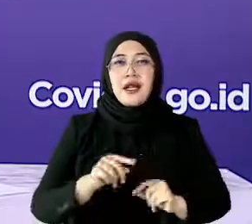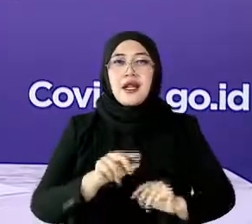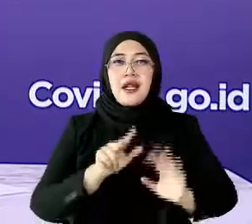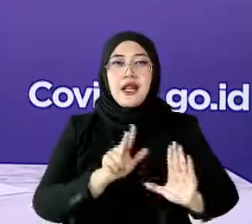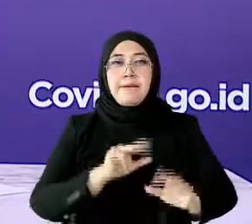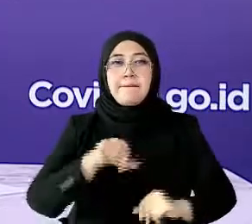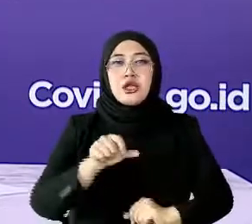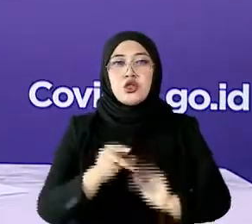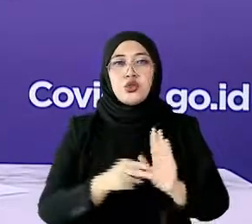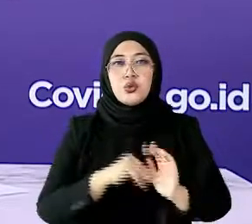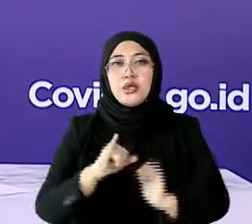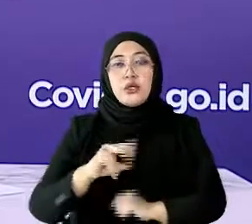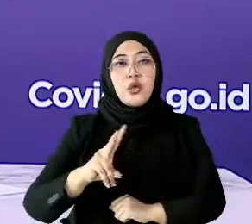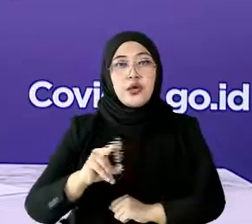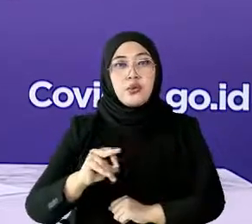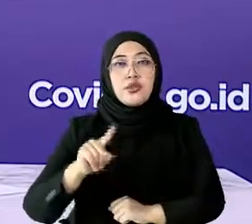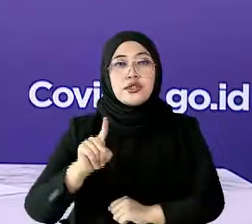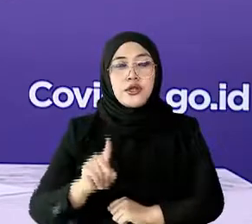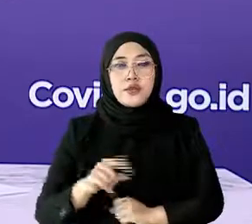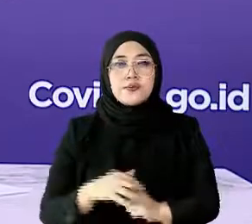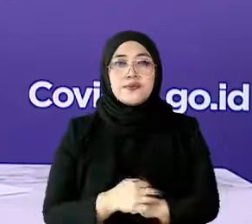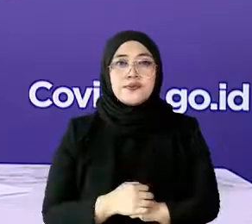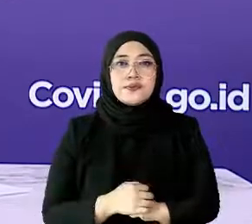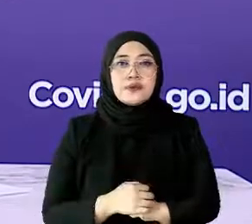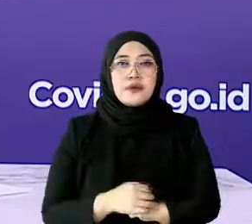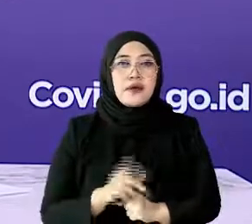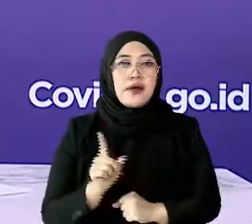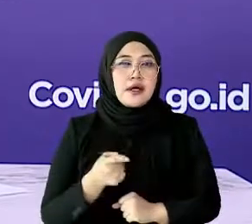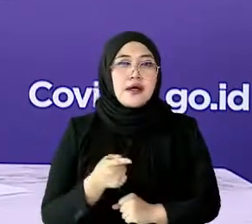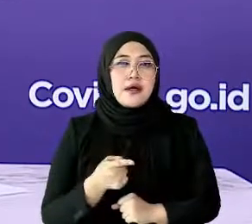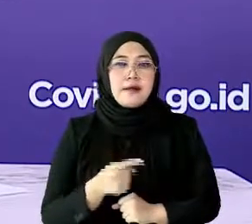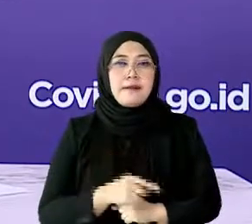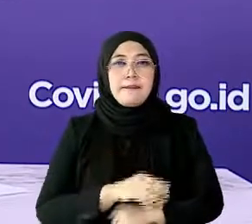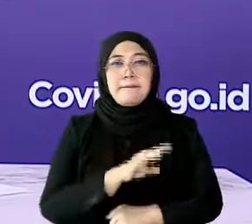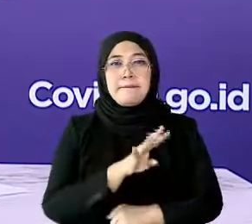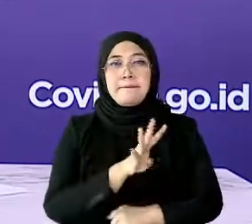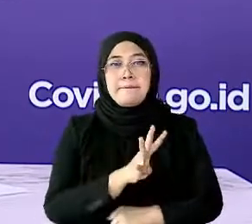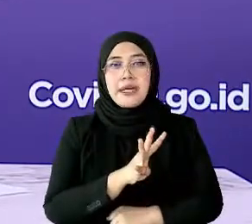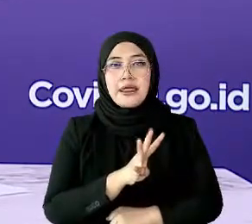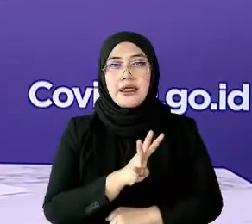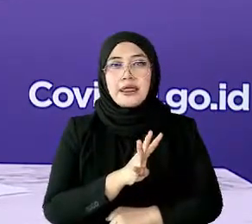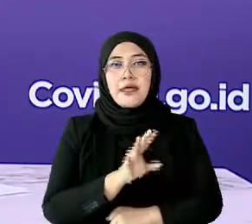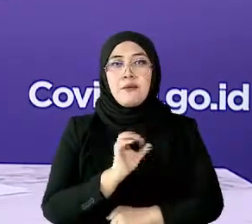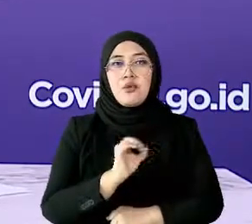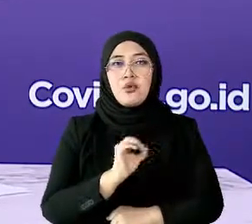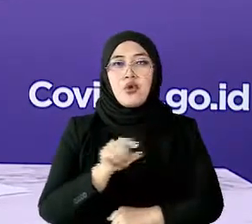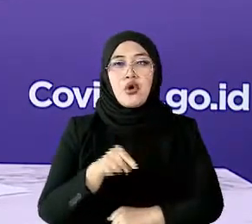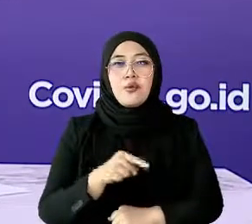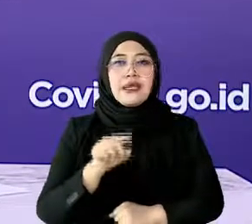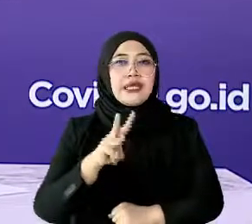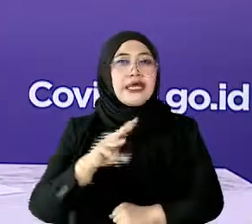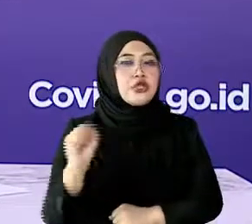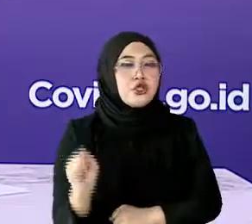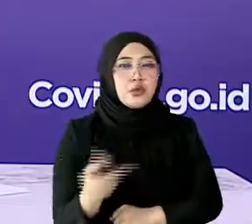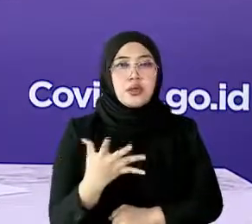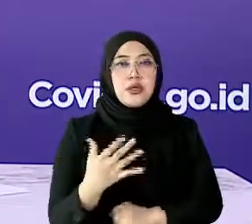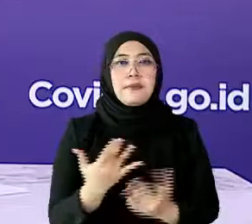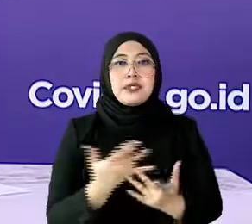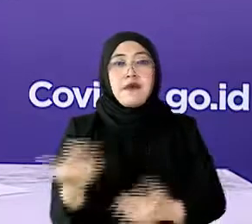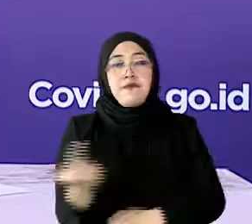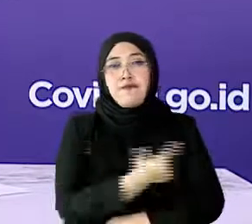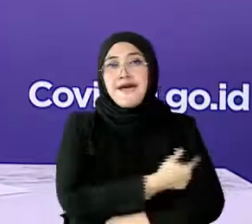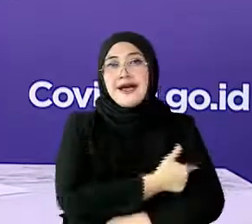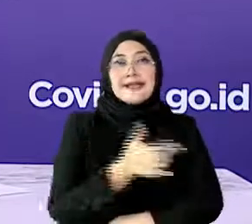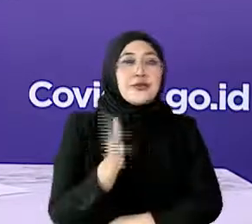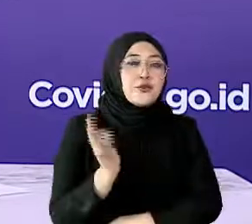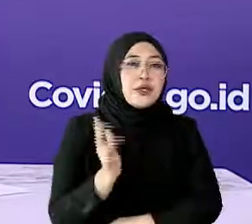8 Jun 2021 terdapat sebanyak 43 juta masyarakat yang sudah menerima